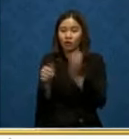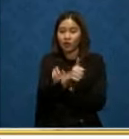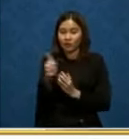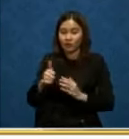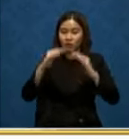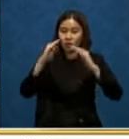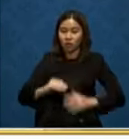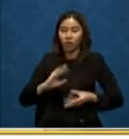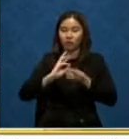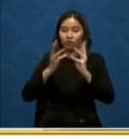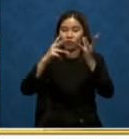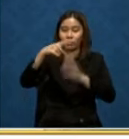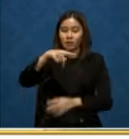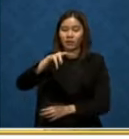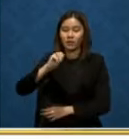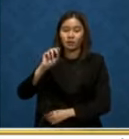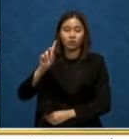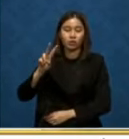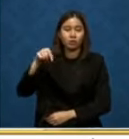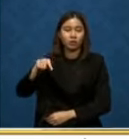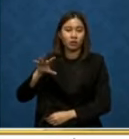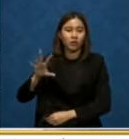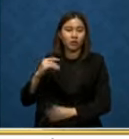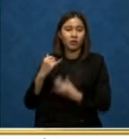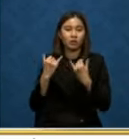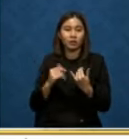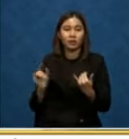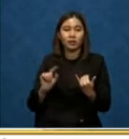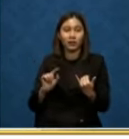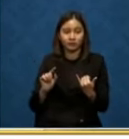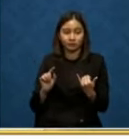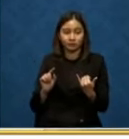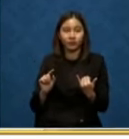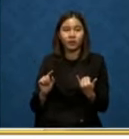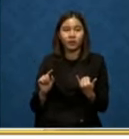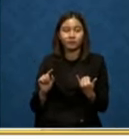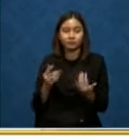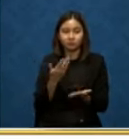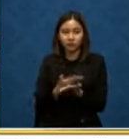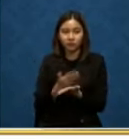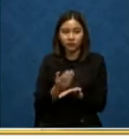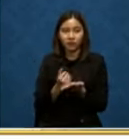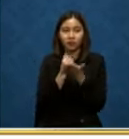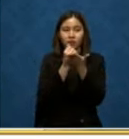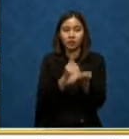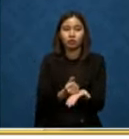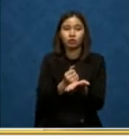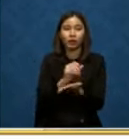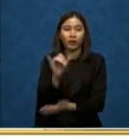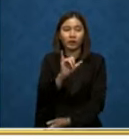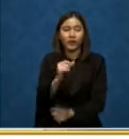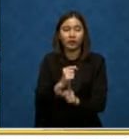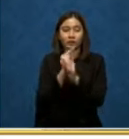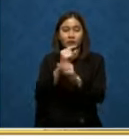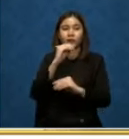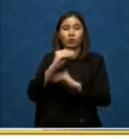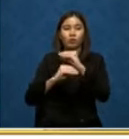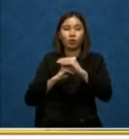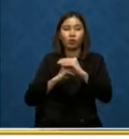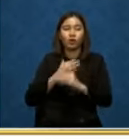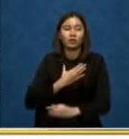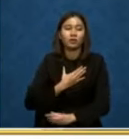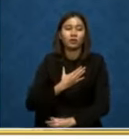ฝุ่น PM 2.5ยังไม่ได้รับการชดเชช่วยเหลือจากรัฐบาลตามโครงการที่